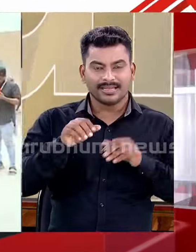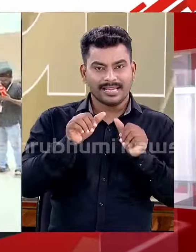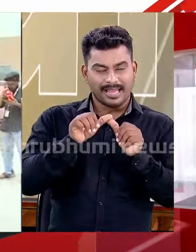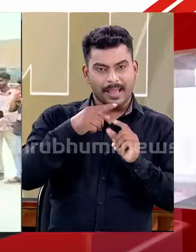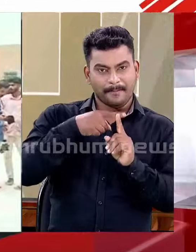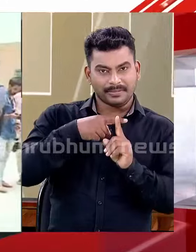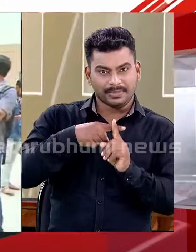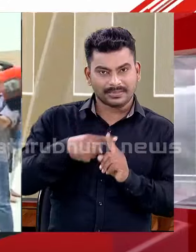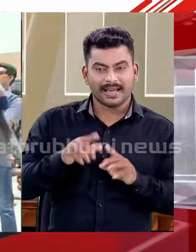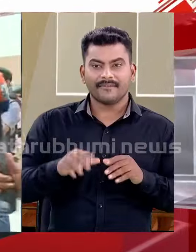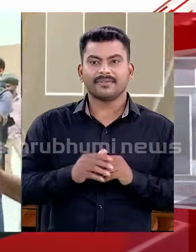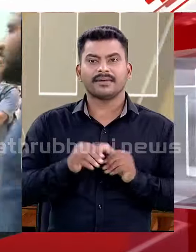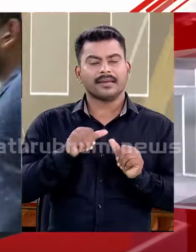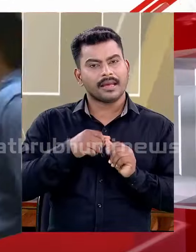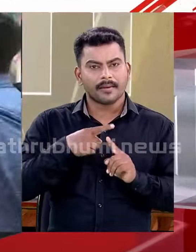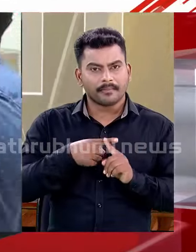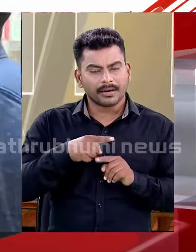നിൽപ്പുണ്ട്. മക്കളെ എന്തായി?